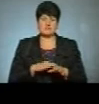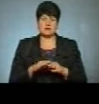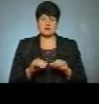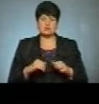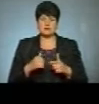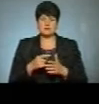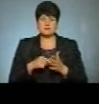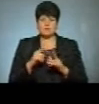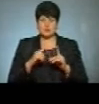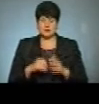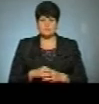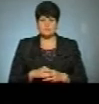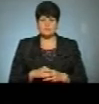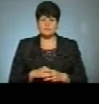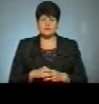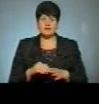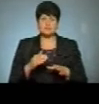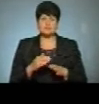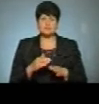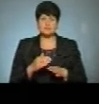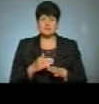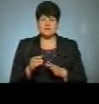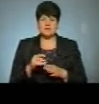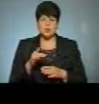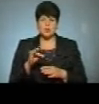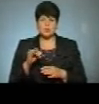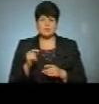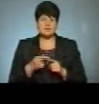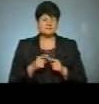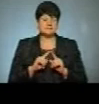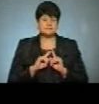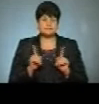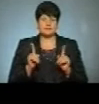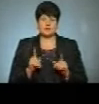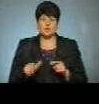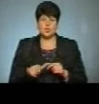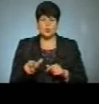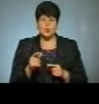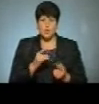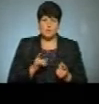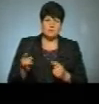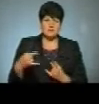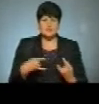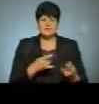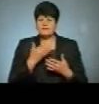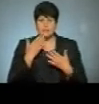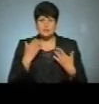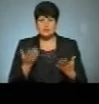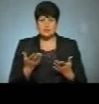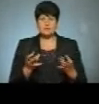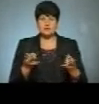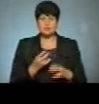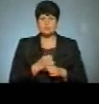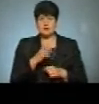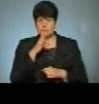комітет міськради. Міська частина Руської – це специфічна дорога. Розминутися і об'їхати немає куди. Її потрібно робити